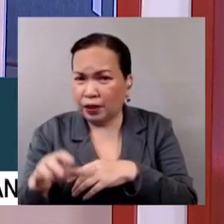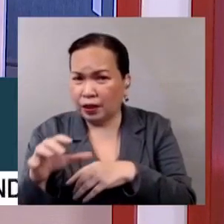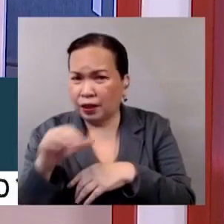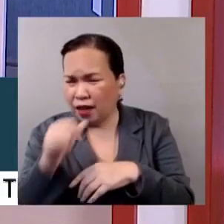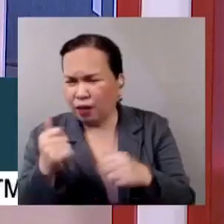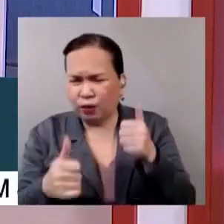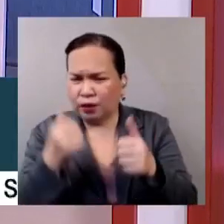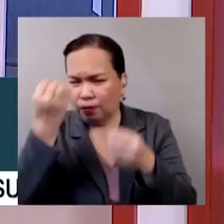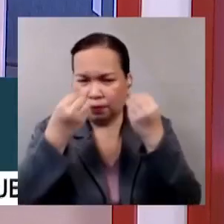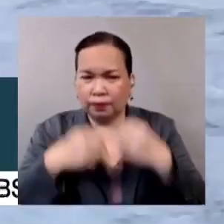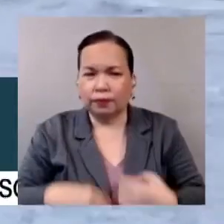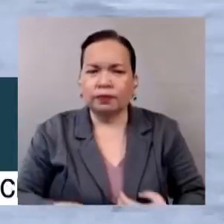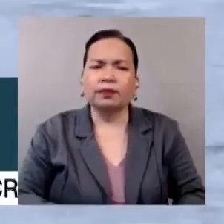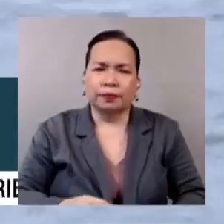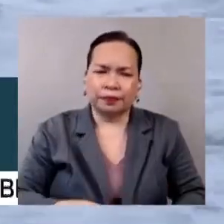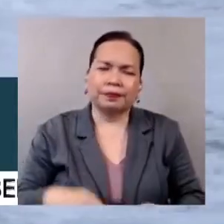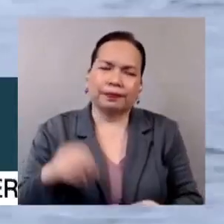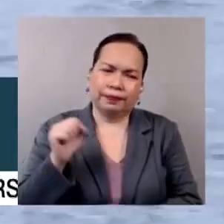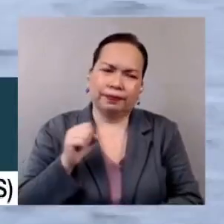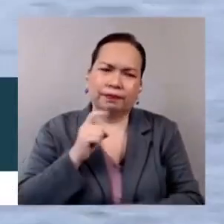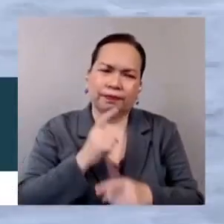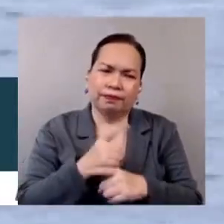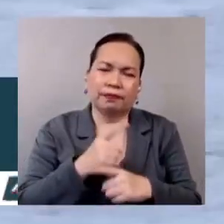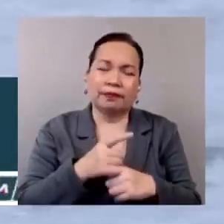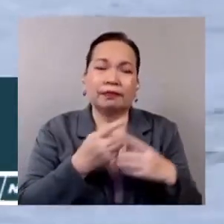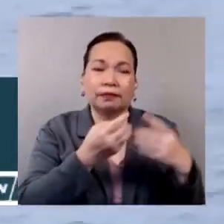Siguro kasi yun yung nilift na